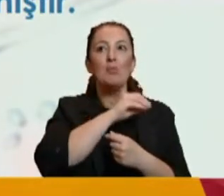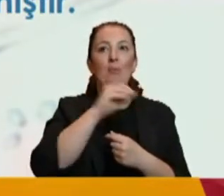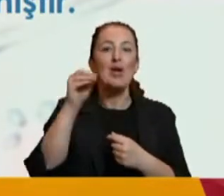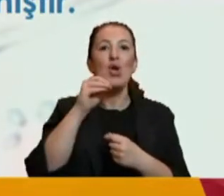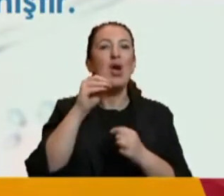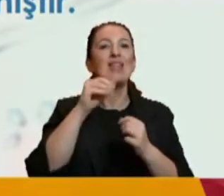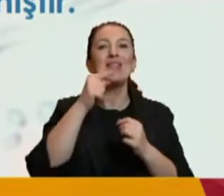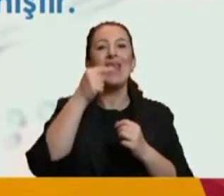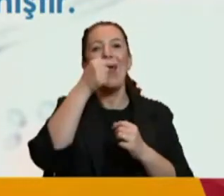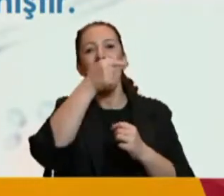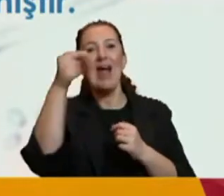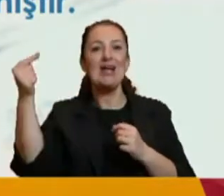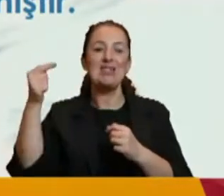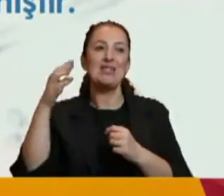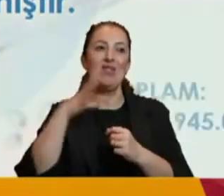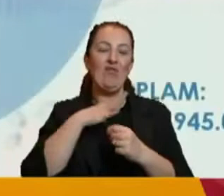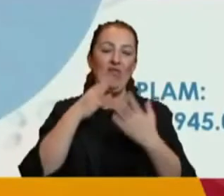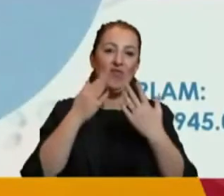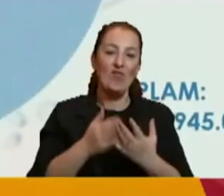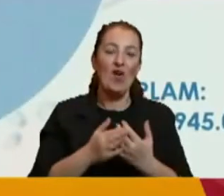eksi bakiye vermekte